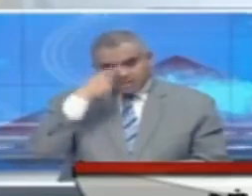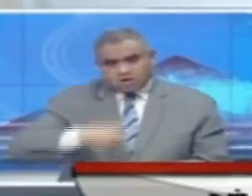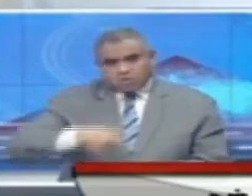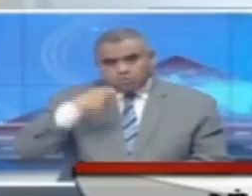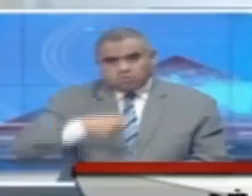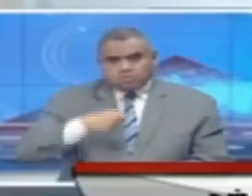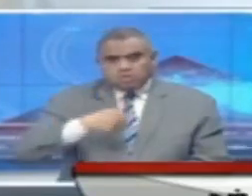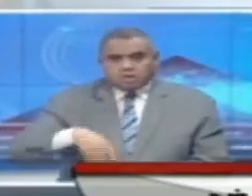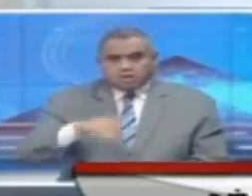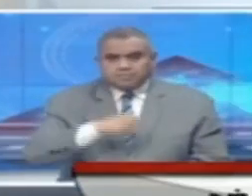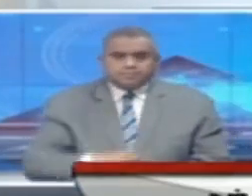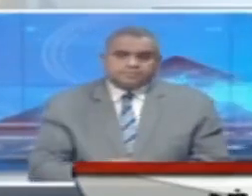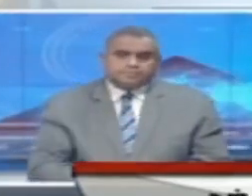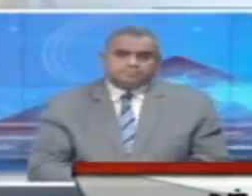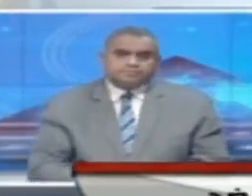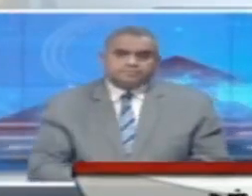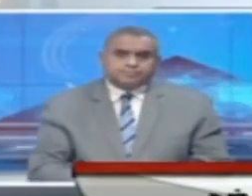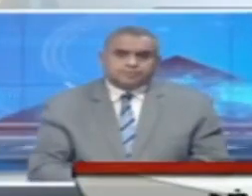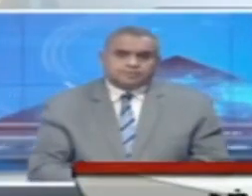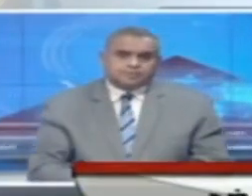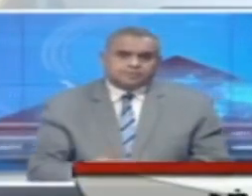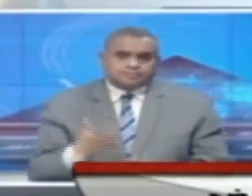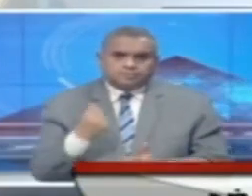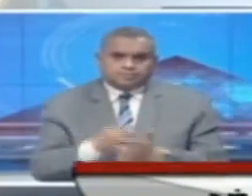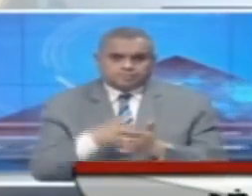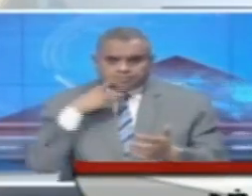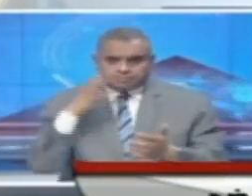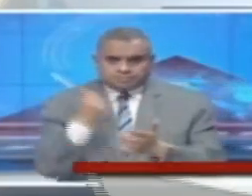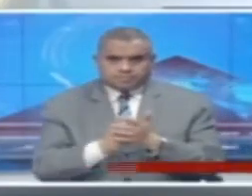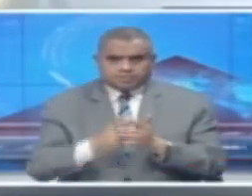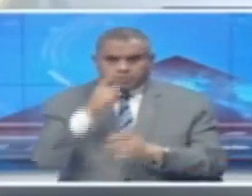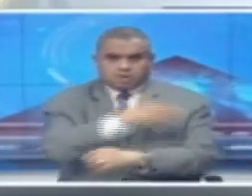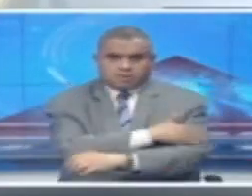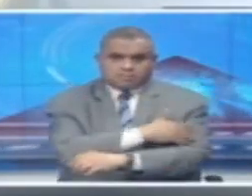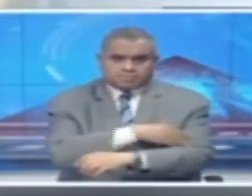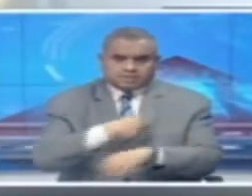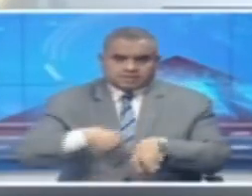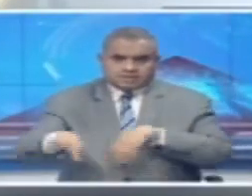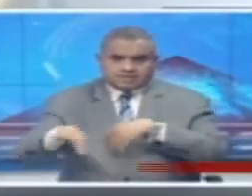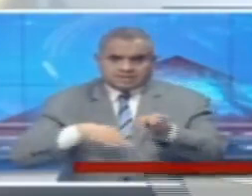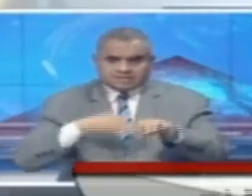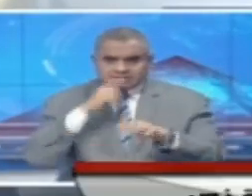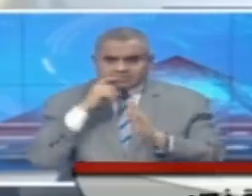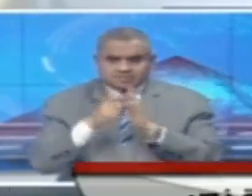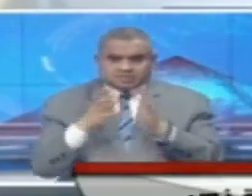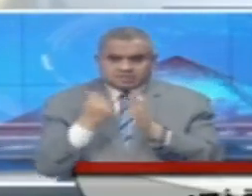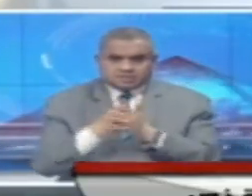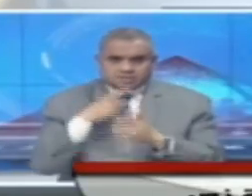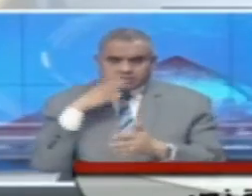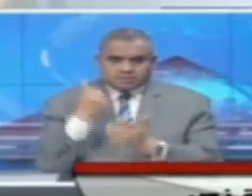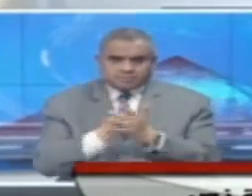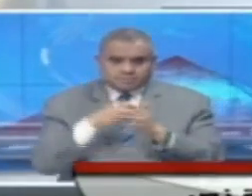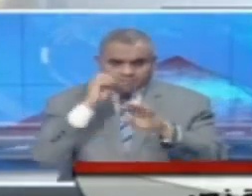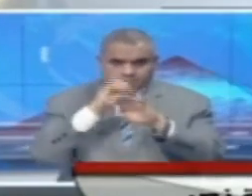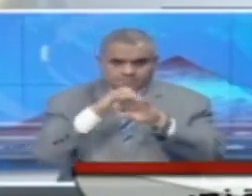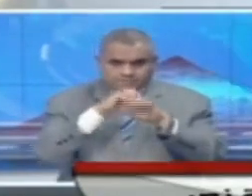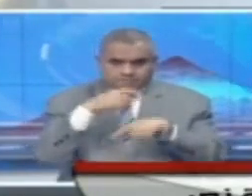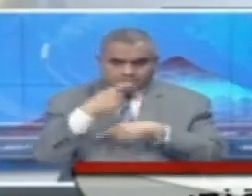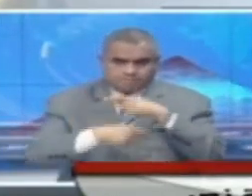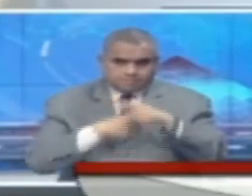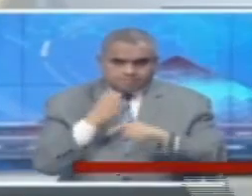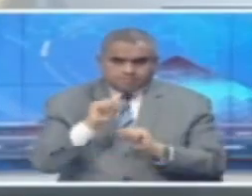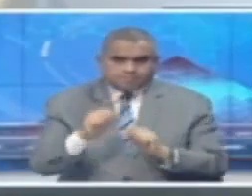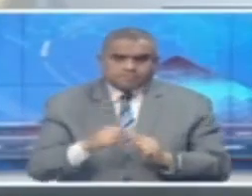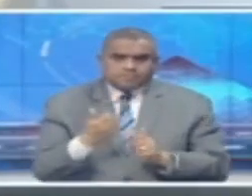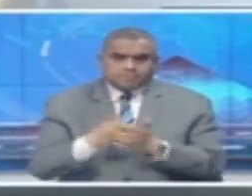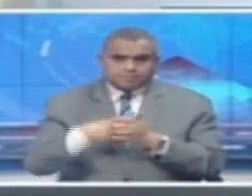إحنا طبعا بناء على توجيهات القيادة السياسية وتعليمات معالي وزيرة الصحة بإنشاء